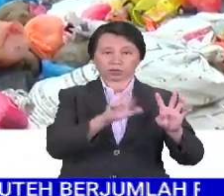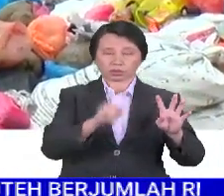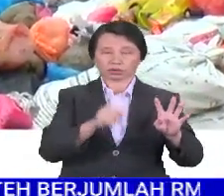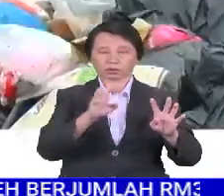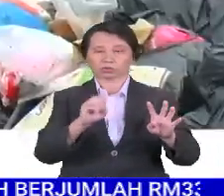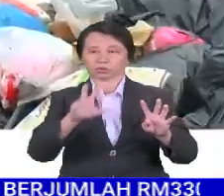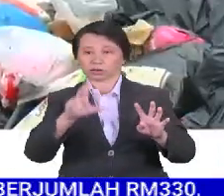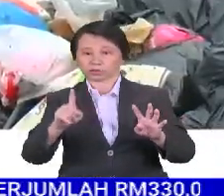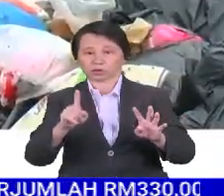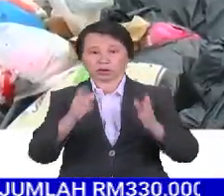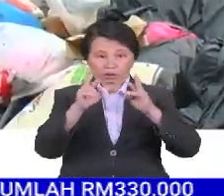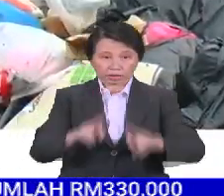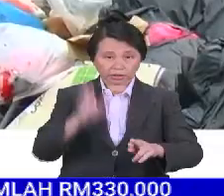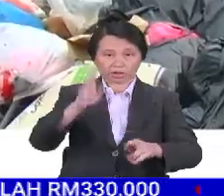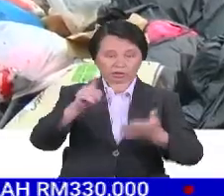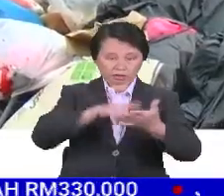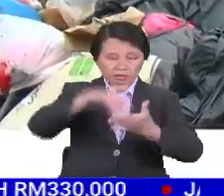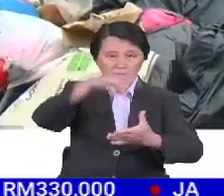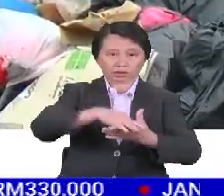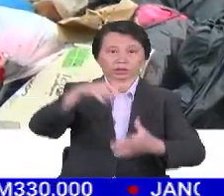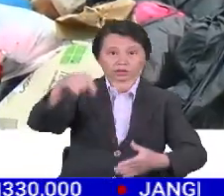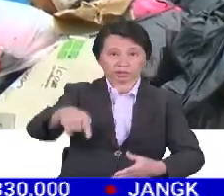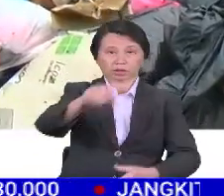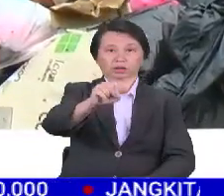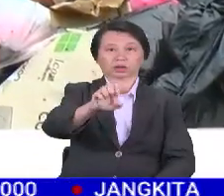54,931 pengundi bakal mengundi di Parlimen Sembrong.